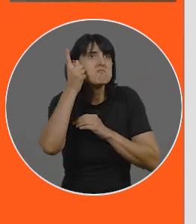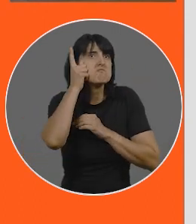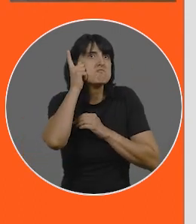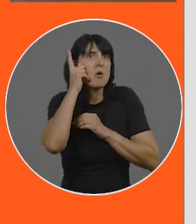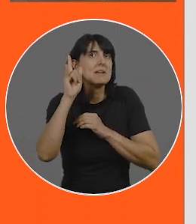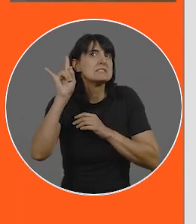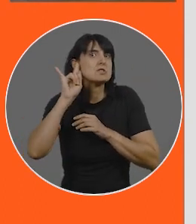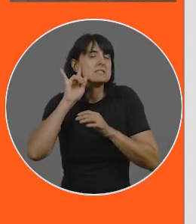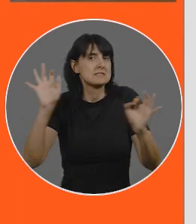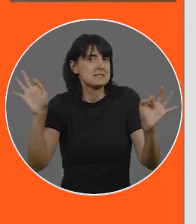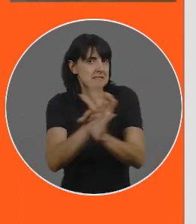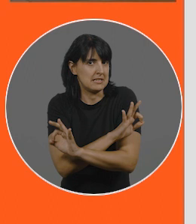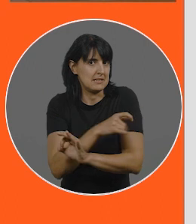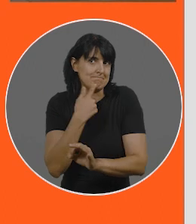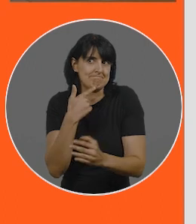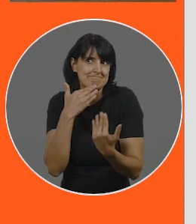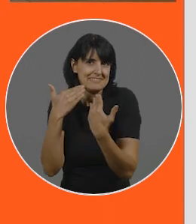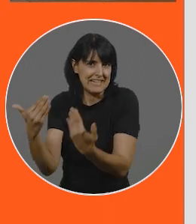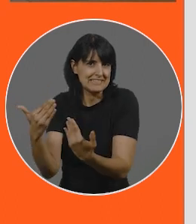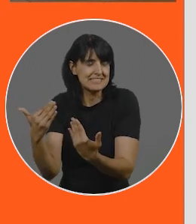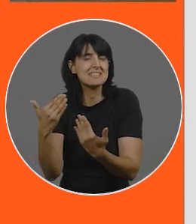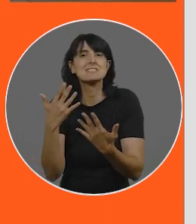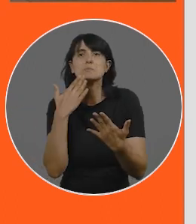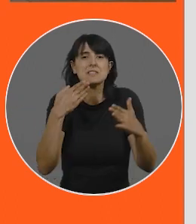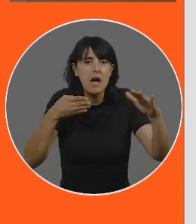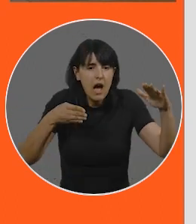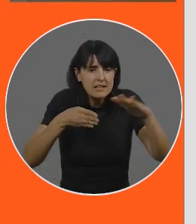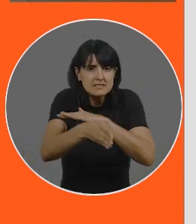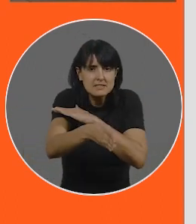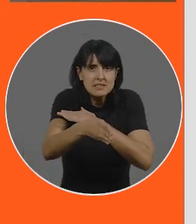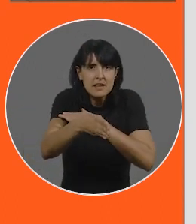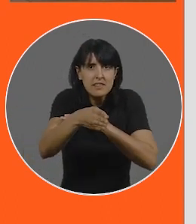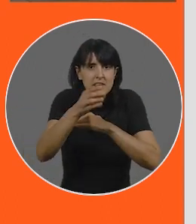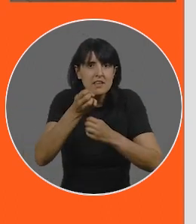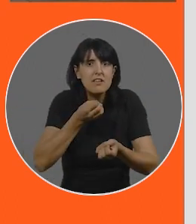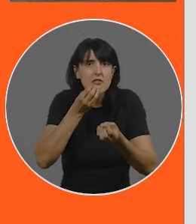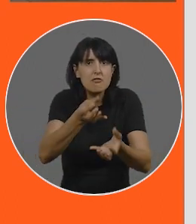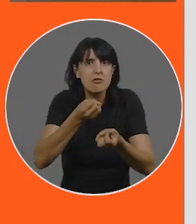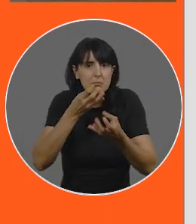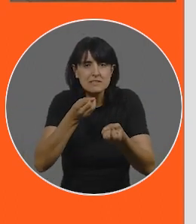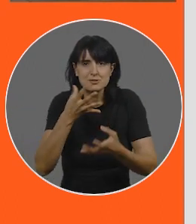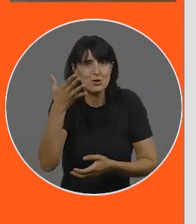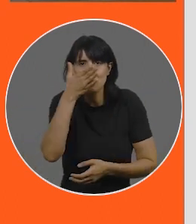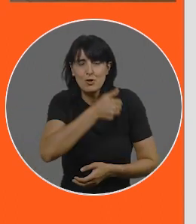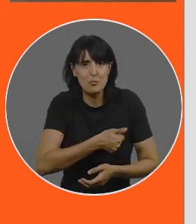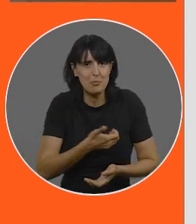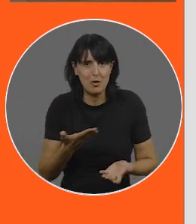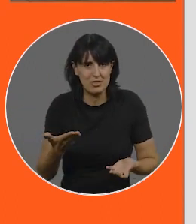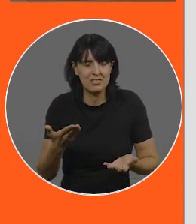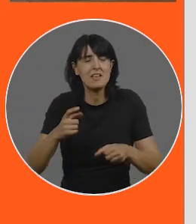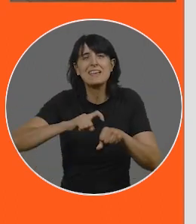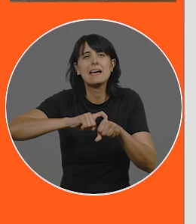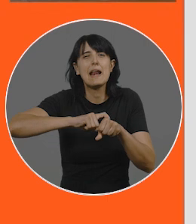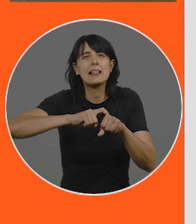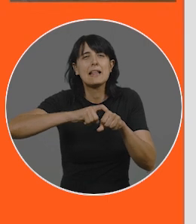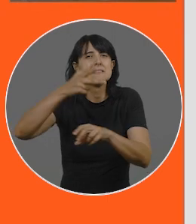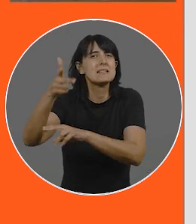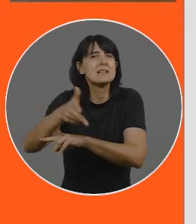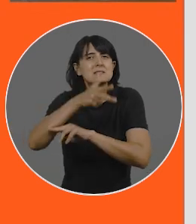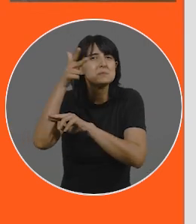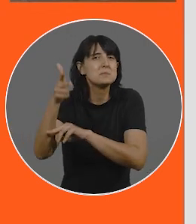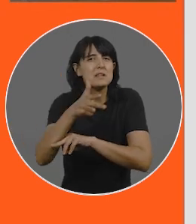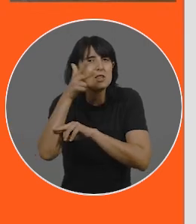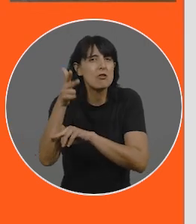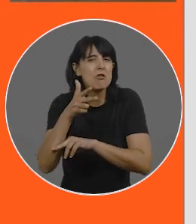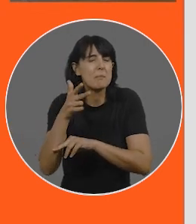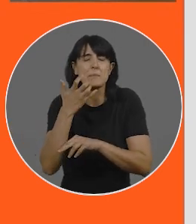I agraïm que tingui el volum desactivat, doncs no podrà accedir a part de la informació del vídeo, no? Quines característiques pot